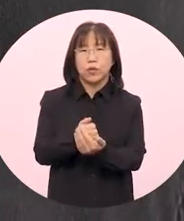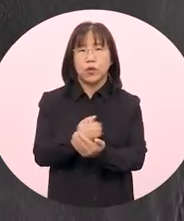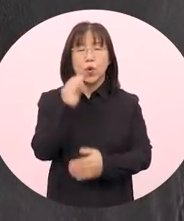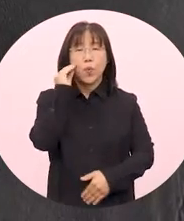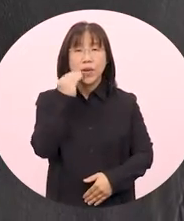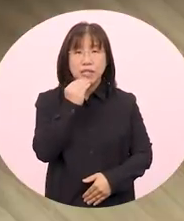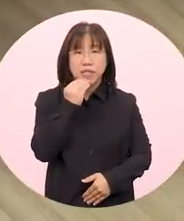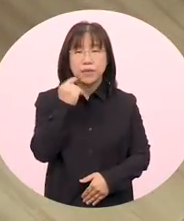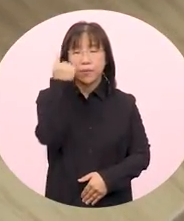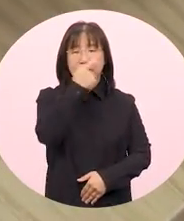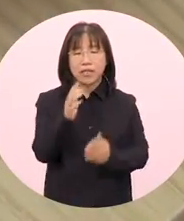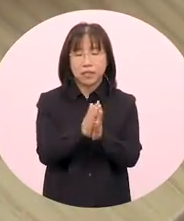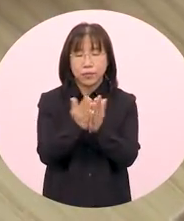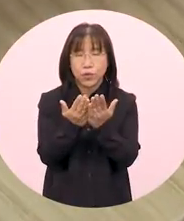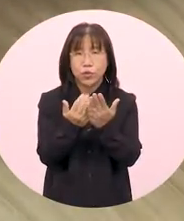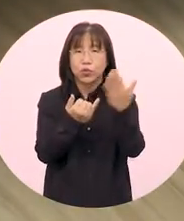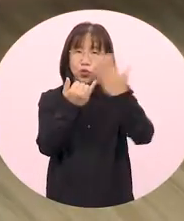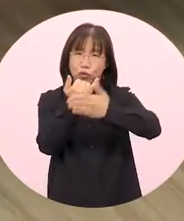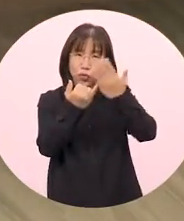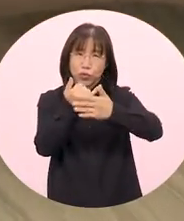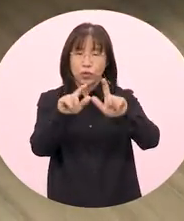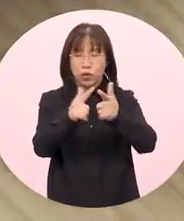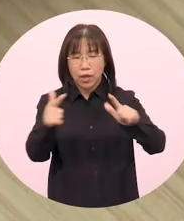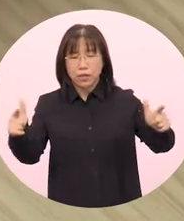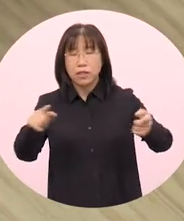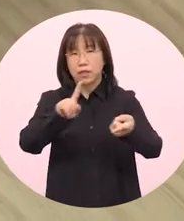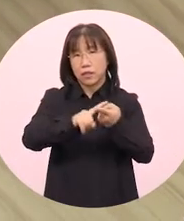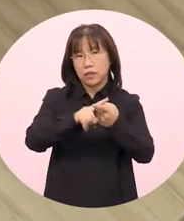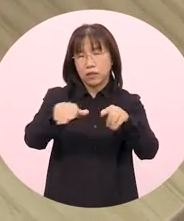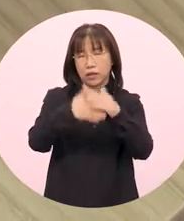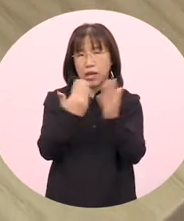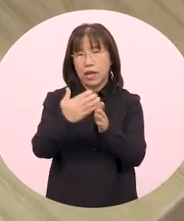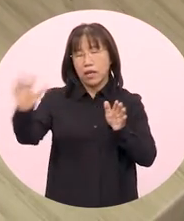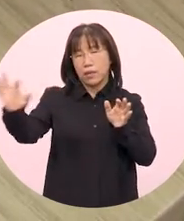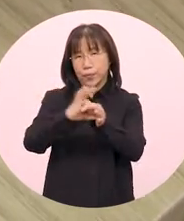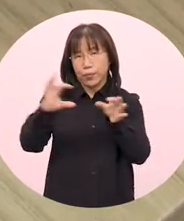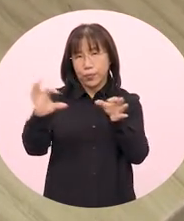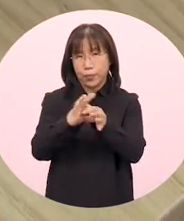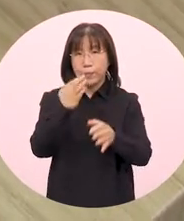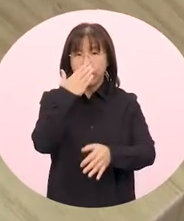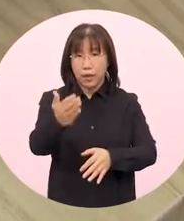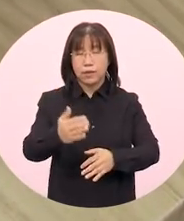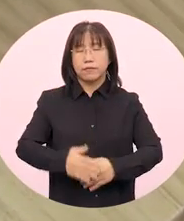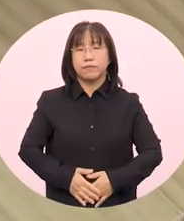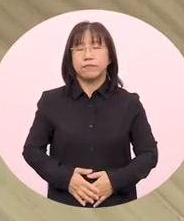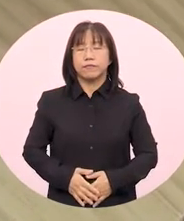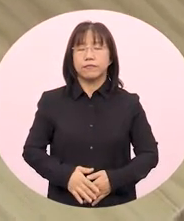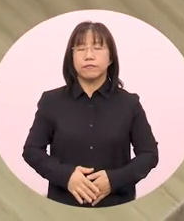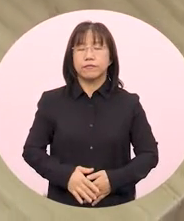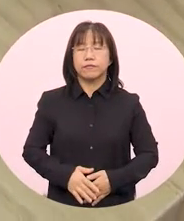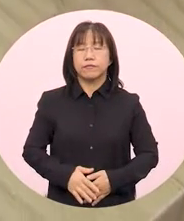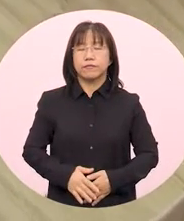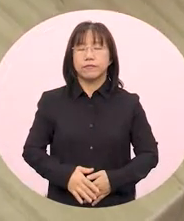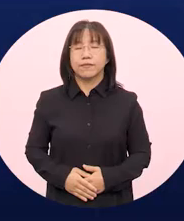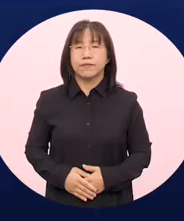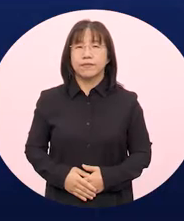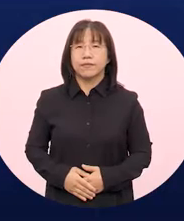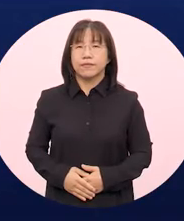까치뉴스, 누리집, 구 공식 페이스북, 유튜브 등에도 클릭 한 번으로 쉽게 접속할 수 있습니다.